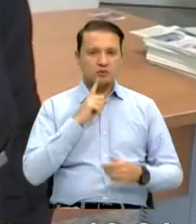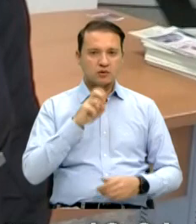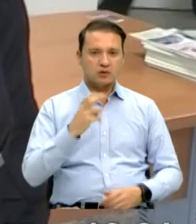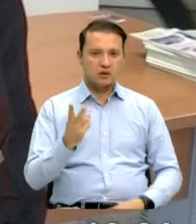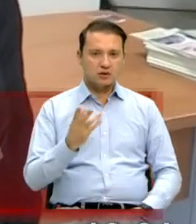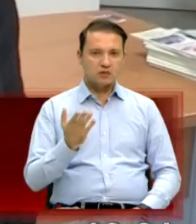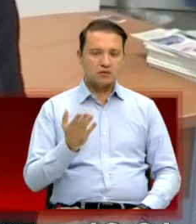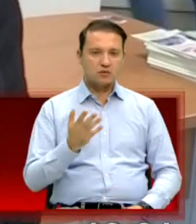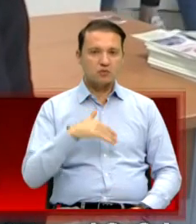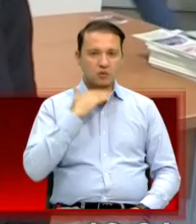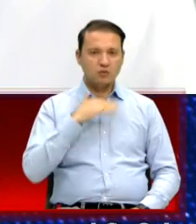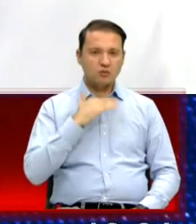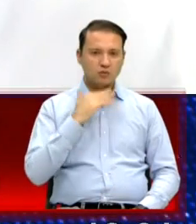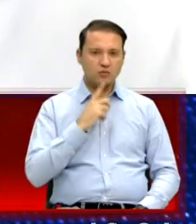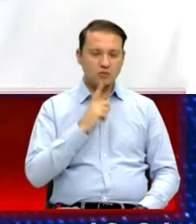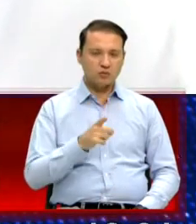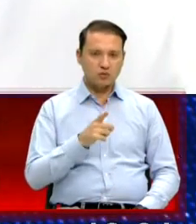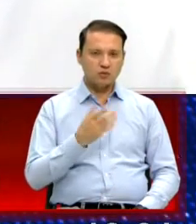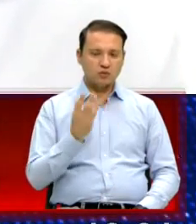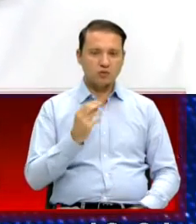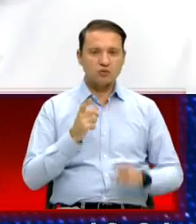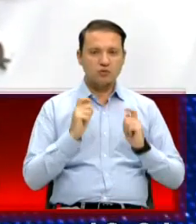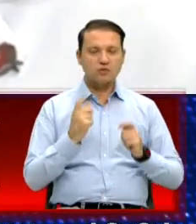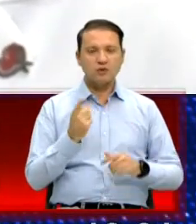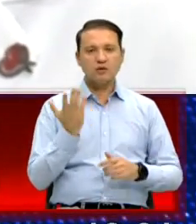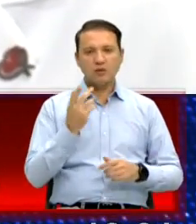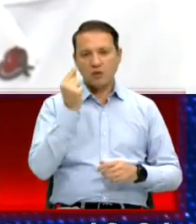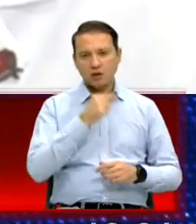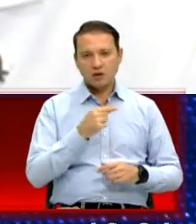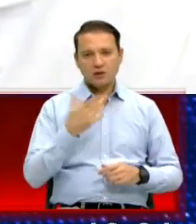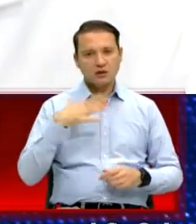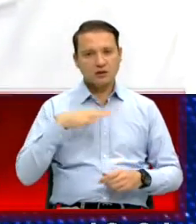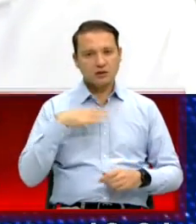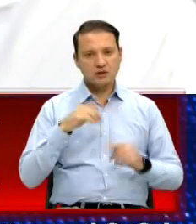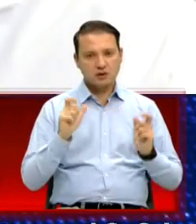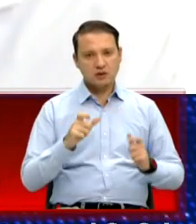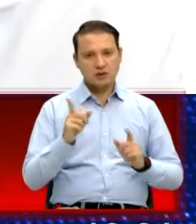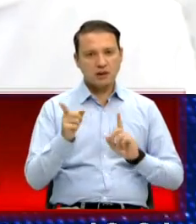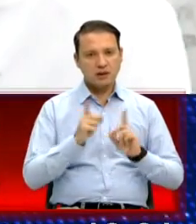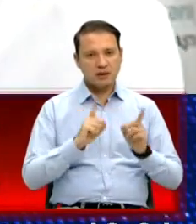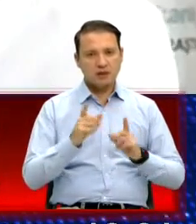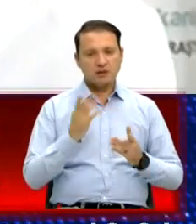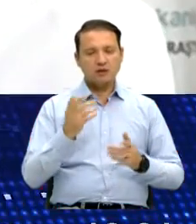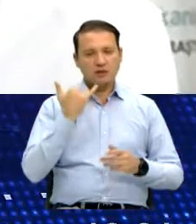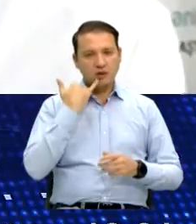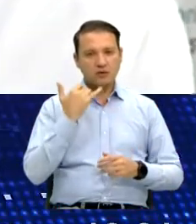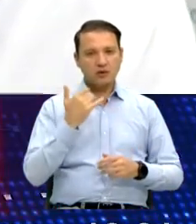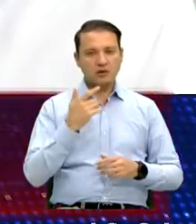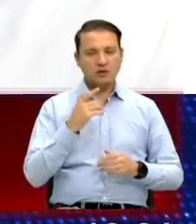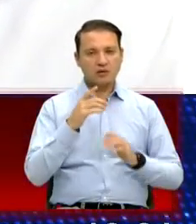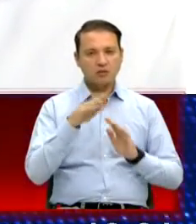180'lik. Çünkü dolu. Ve çok zor bir şey değil, kolay bir şey. İstediği yerden, internetten, telefondaki